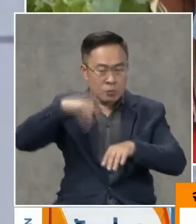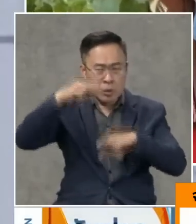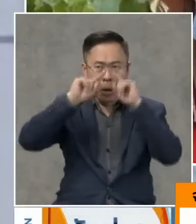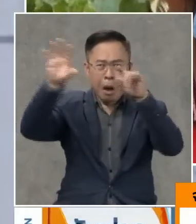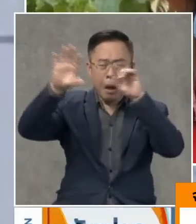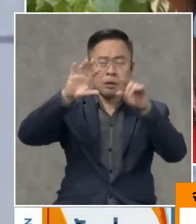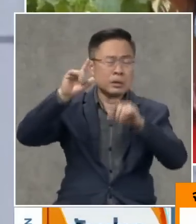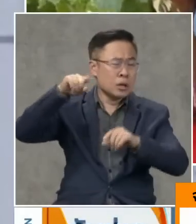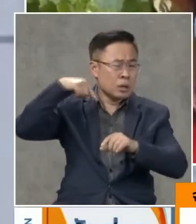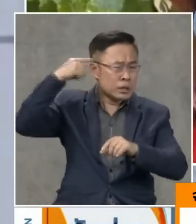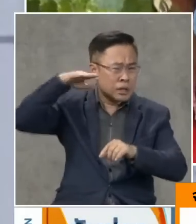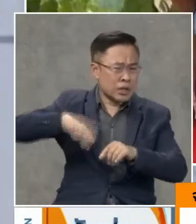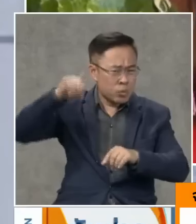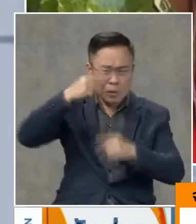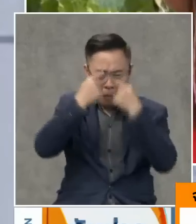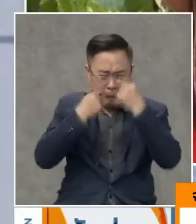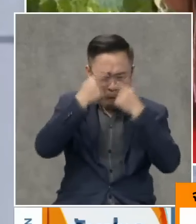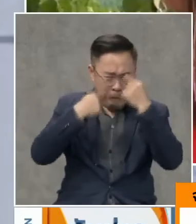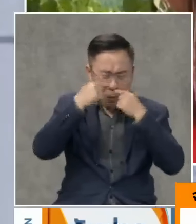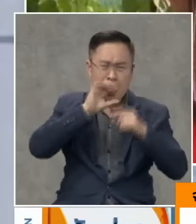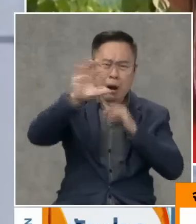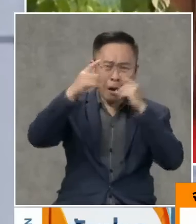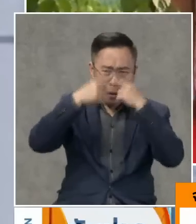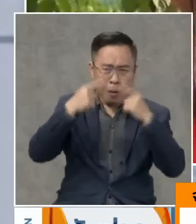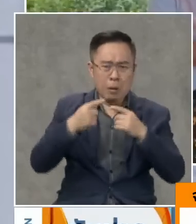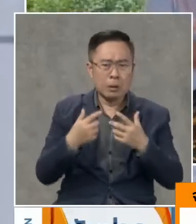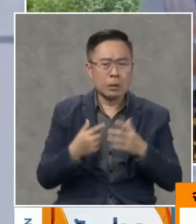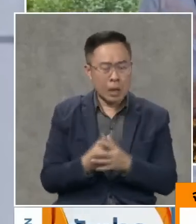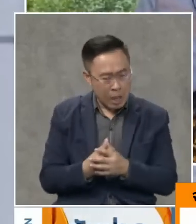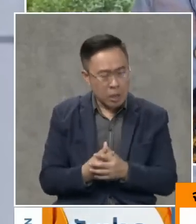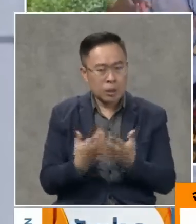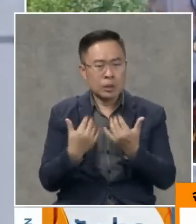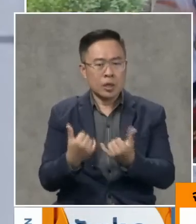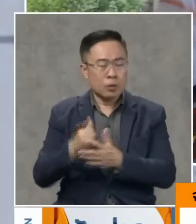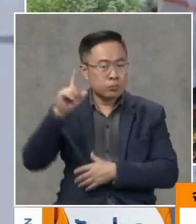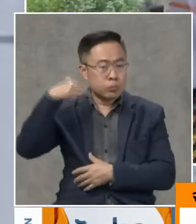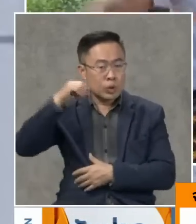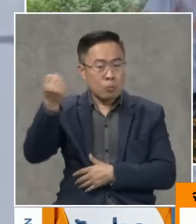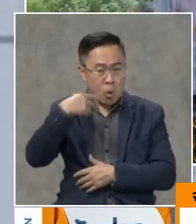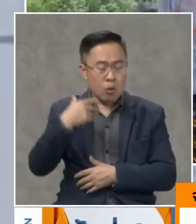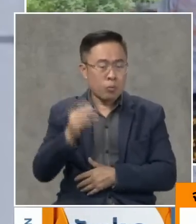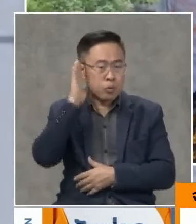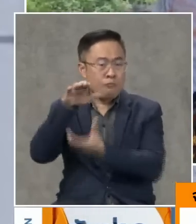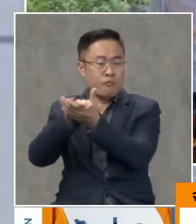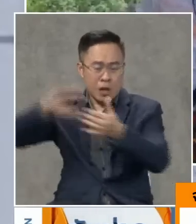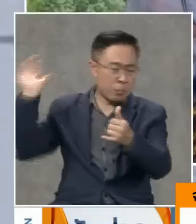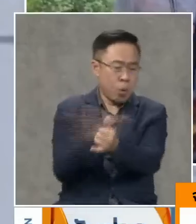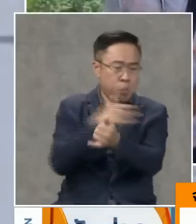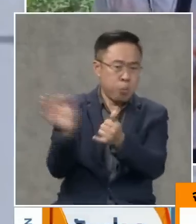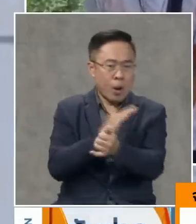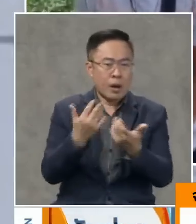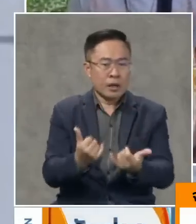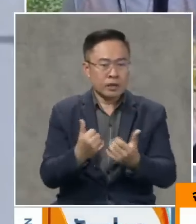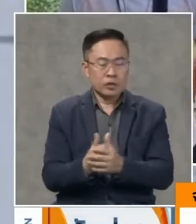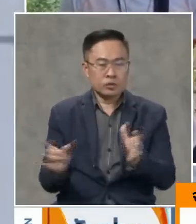ยหญิงคนดังกล่าวก็บอกกับตัวเองว่าถูกแฟนทำร้ายร่างกายขอให้ช่วยตนกับลูกสาวด้วยหลังจากนั้นพลเมืองดีเขาก็เล